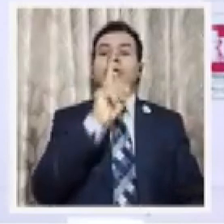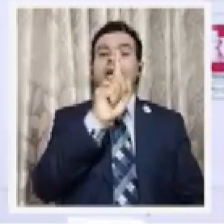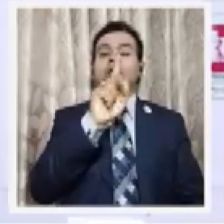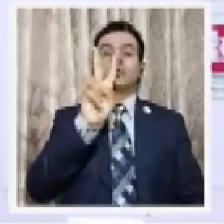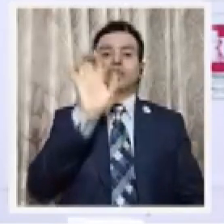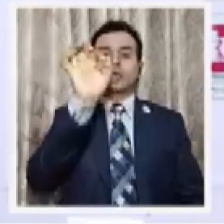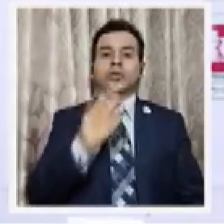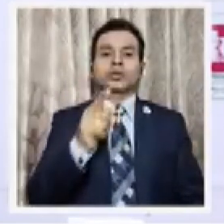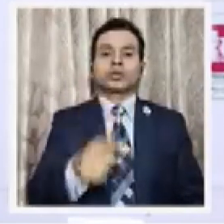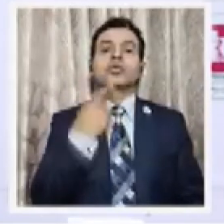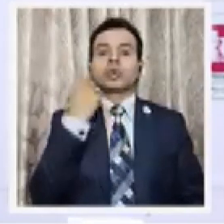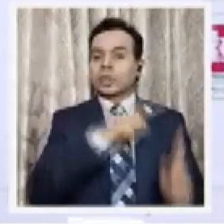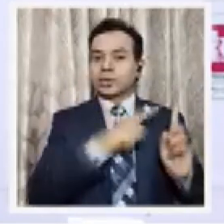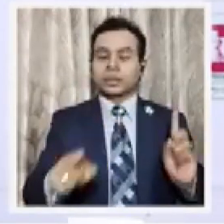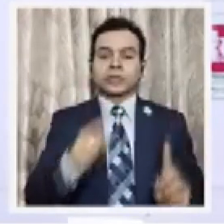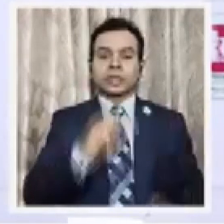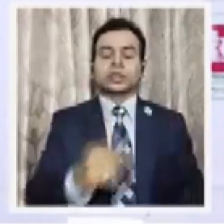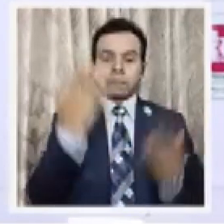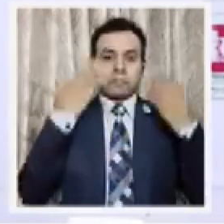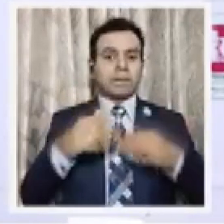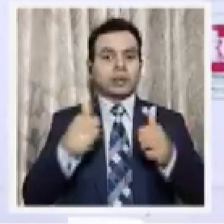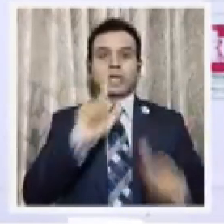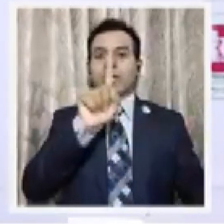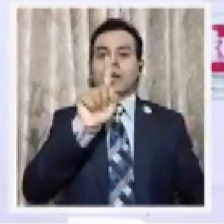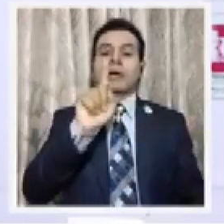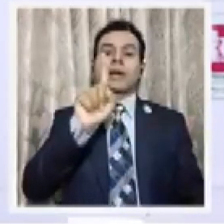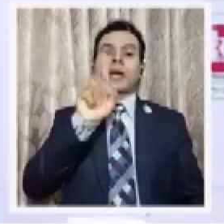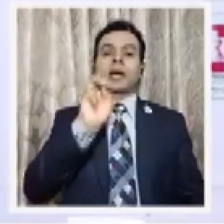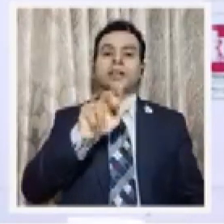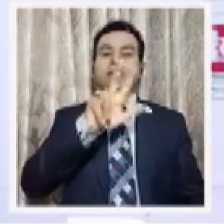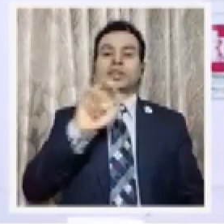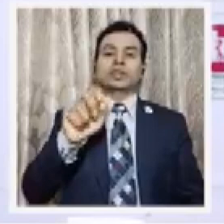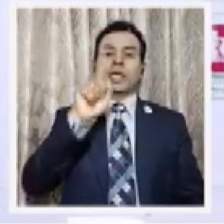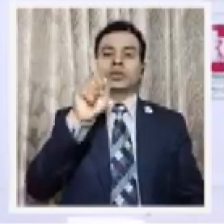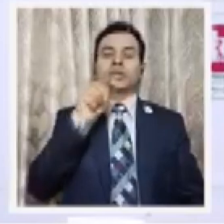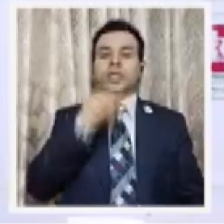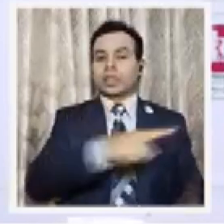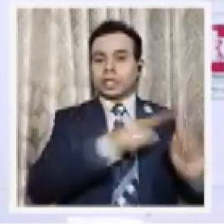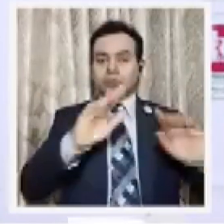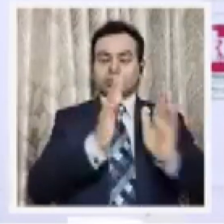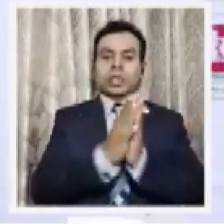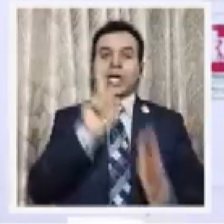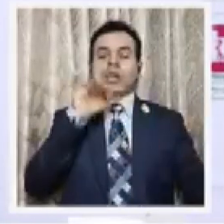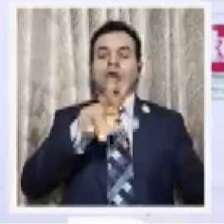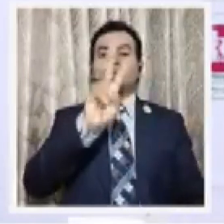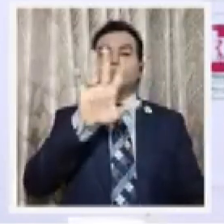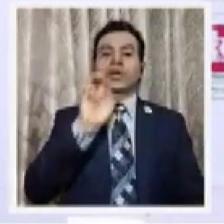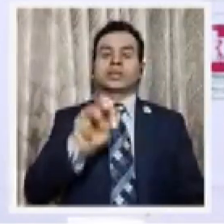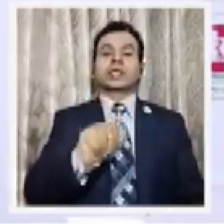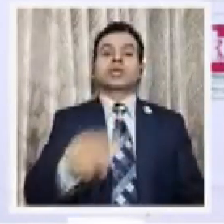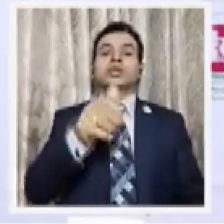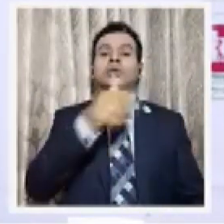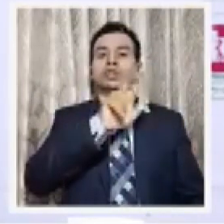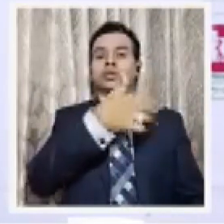226,225 জন। এ পর্যন্ত শনাক্তের হার 20.12%। 24 ঘন্টায় সুস্থ হয়েছেন 1,801 জন। এ